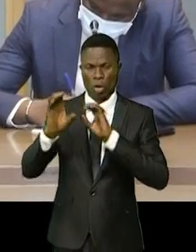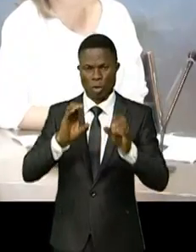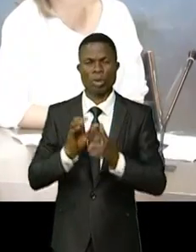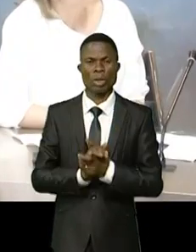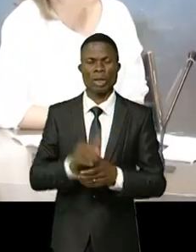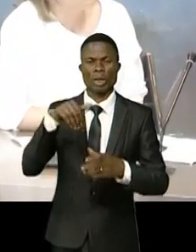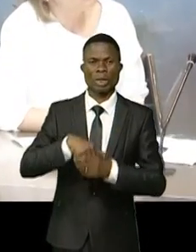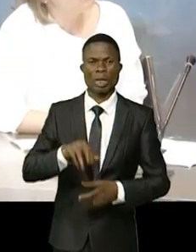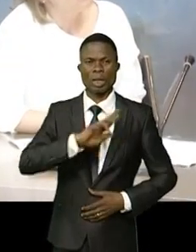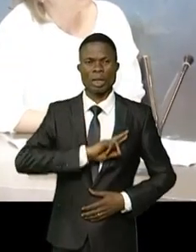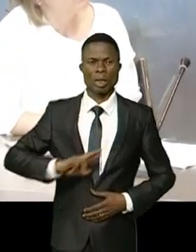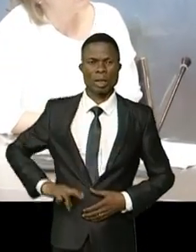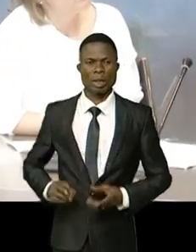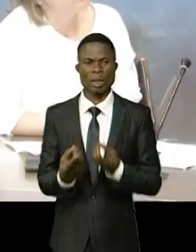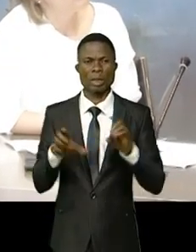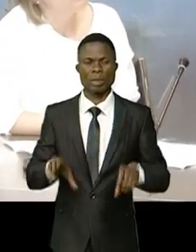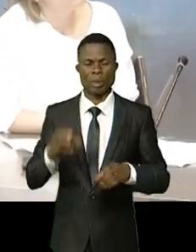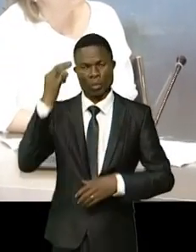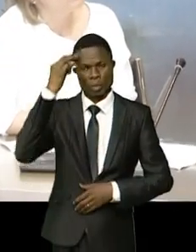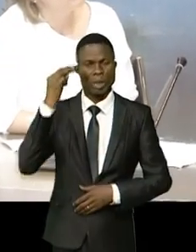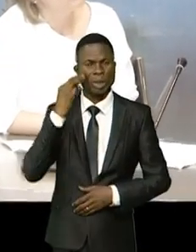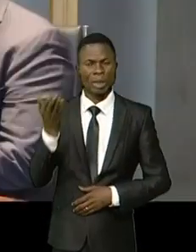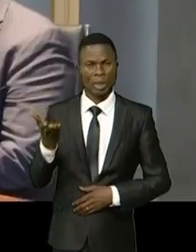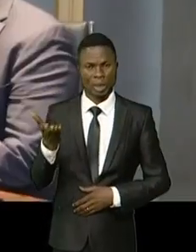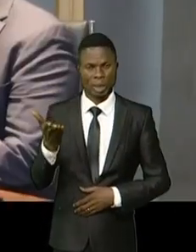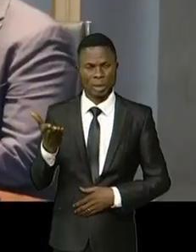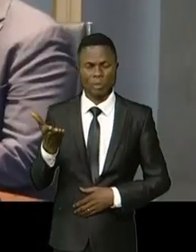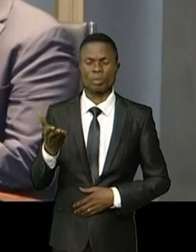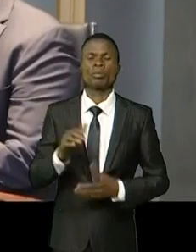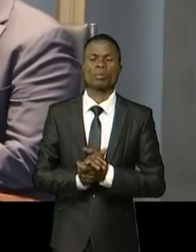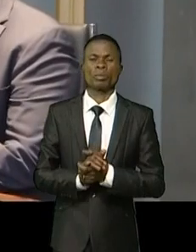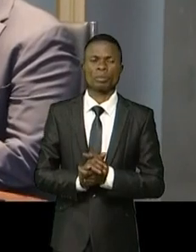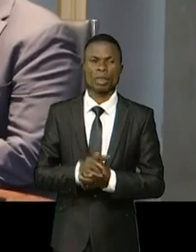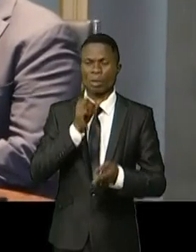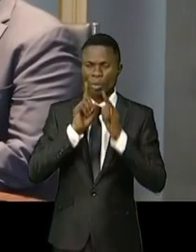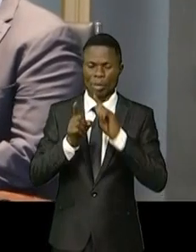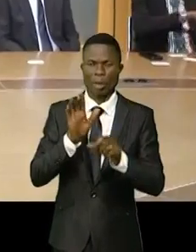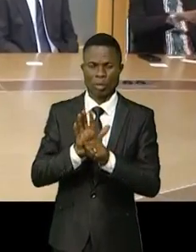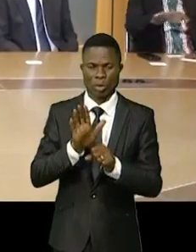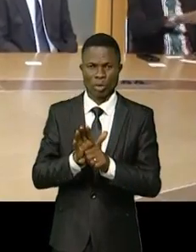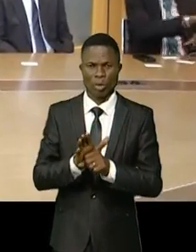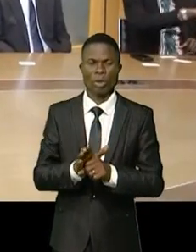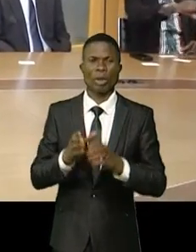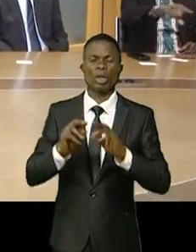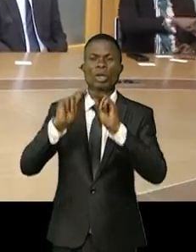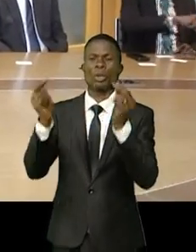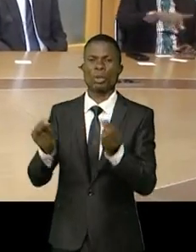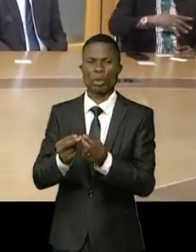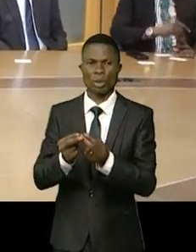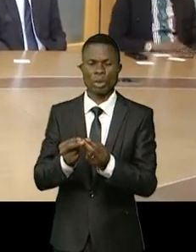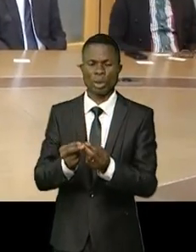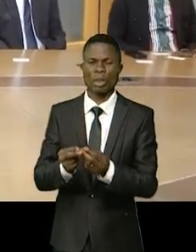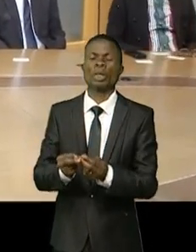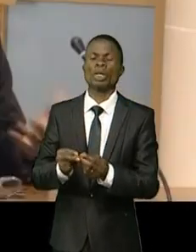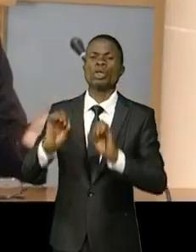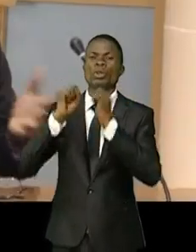en République démocratique du Congo que le ministre des tutelles, Augustin Kibasa Maliba, a eu une séance de travail avec une délégation des Global